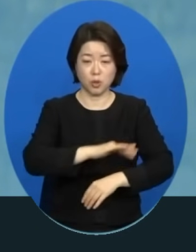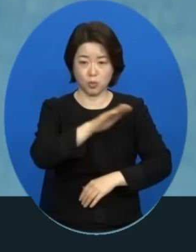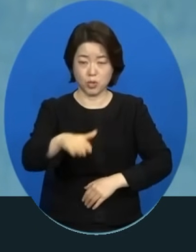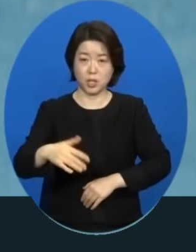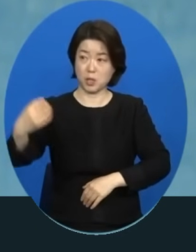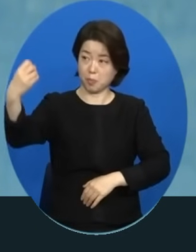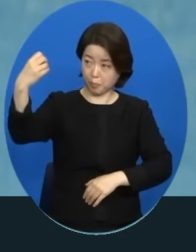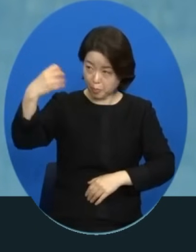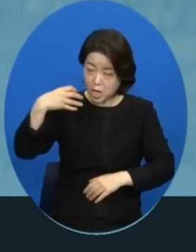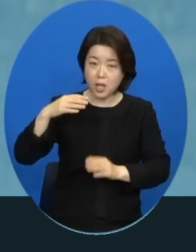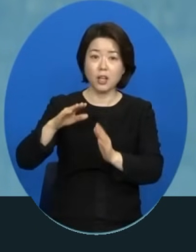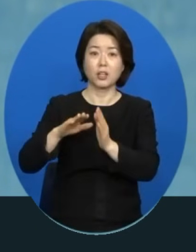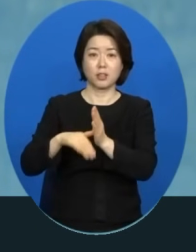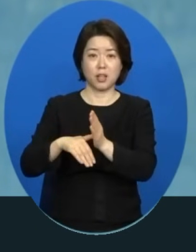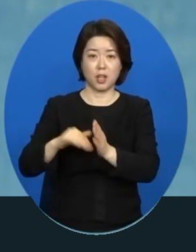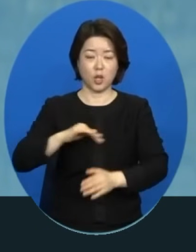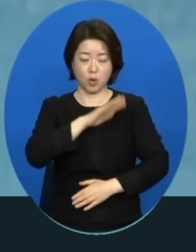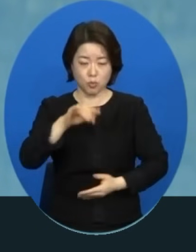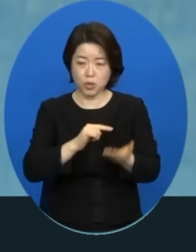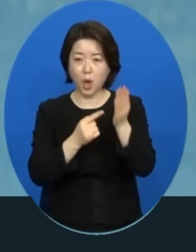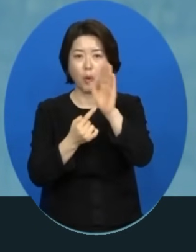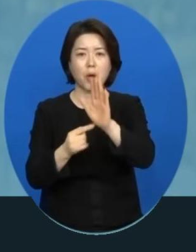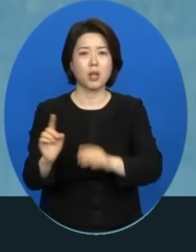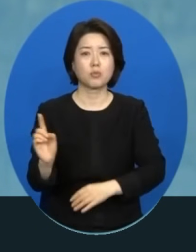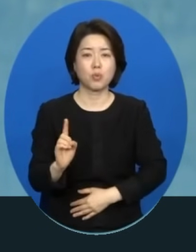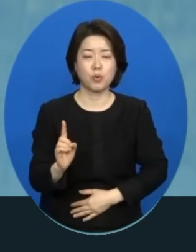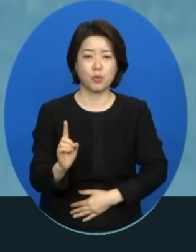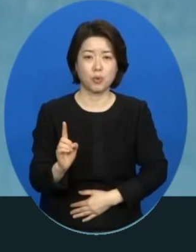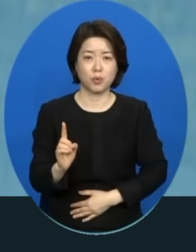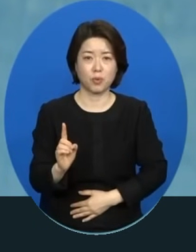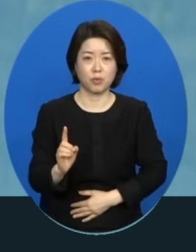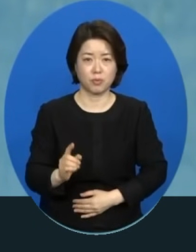때에 우리의 반응은 무엇입니까?